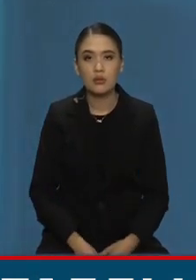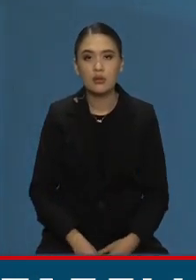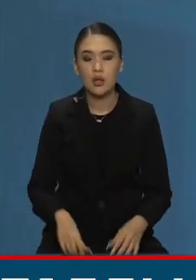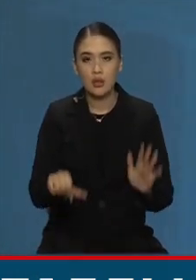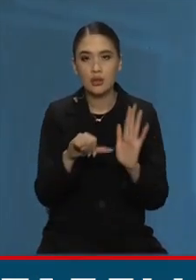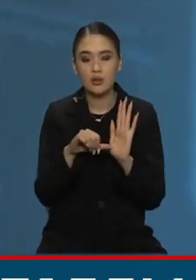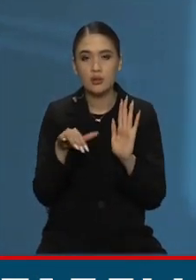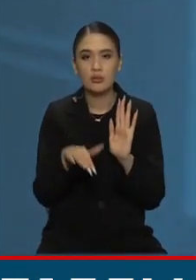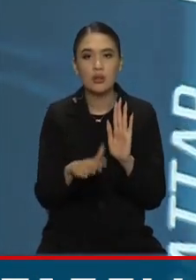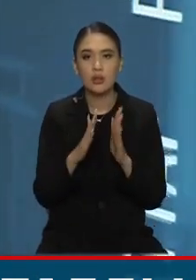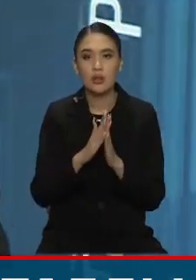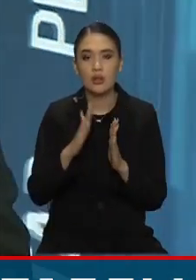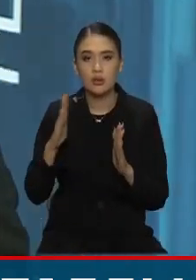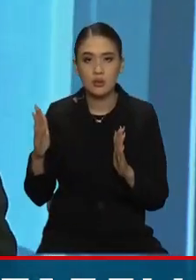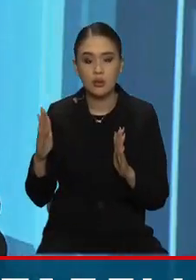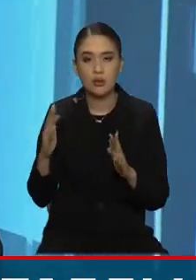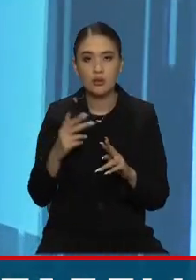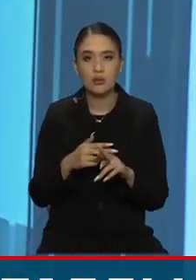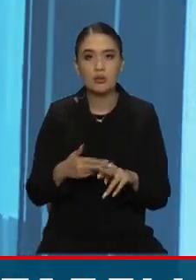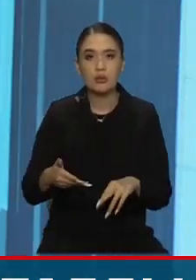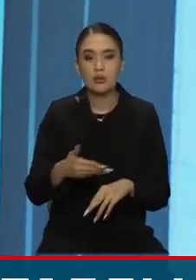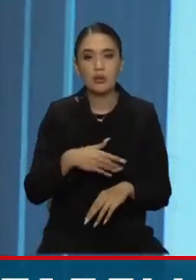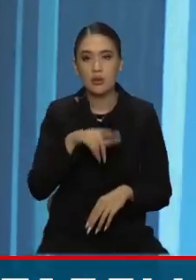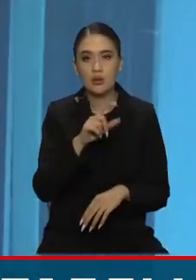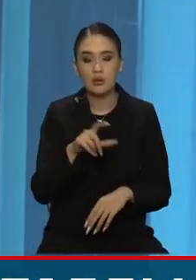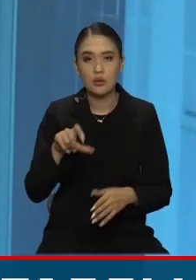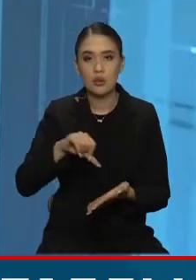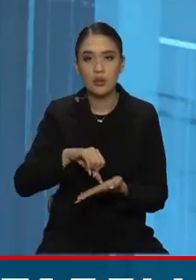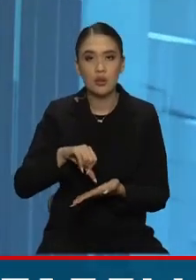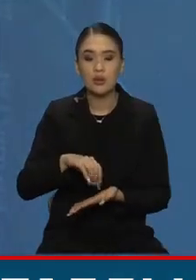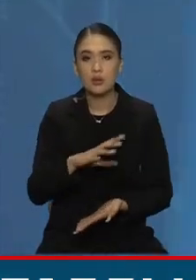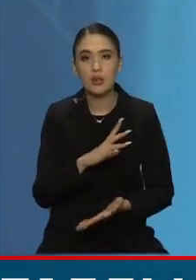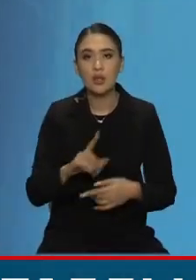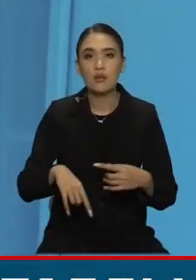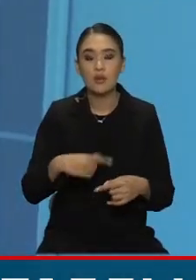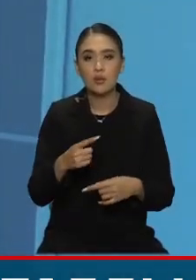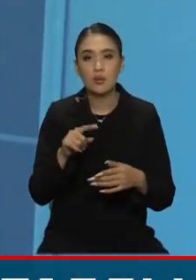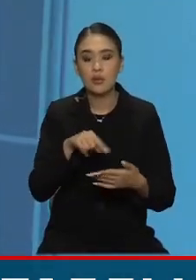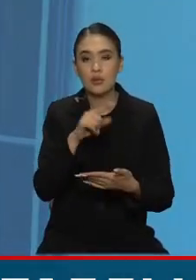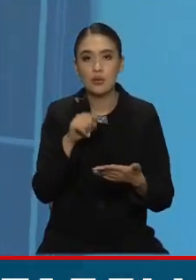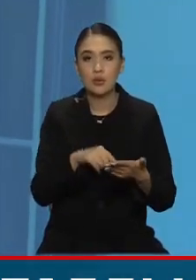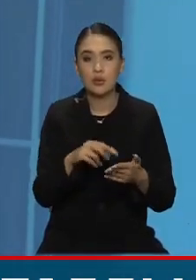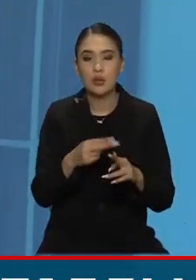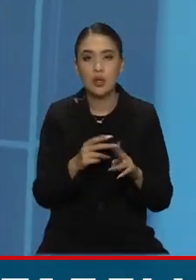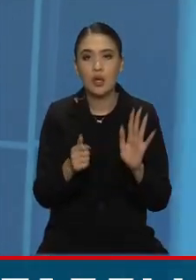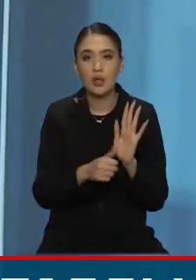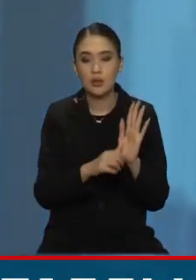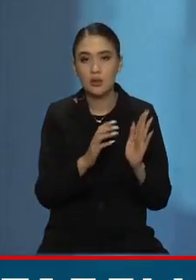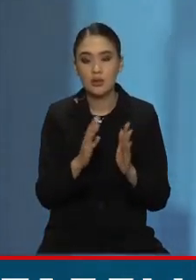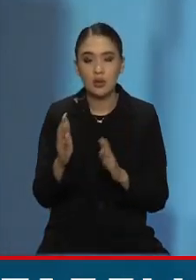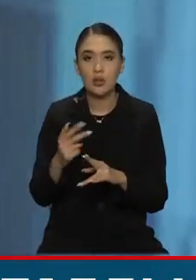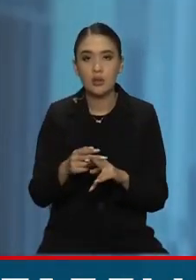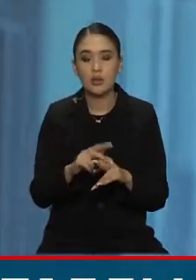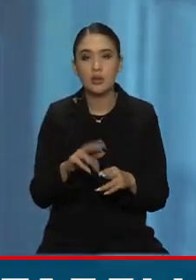6000-нан аса біздің азаматымыз қатысты. Келесі сұрақ, 6 кезеңнің бірі белгілі бір жағдайға